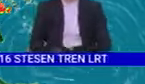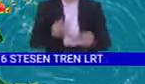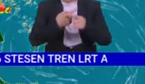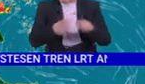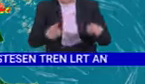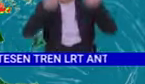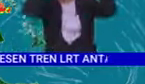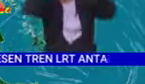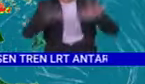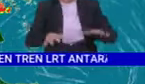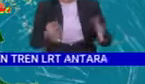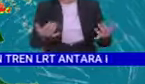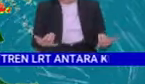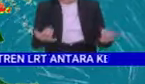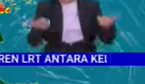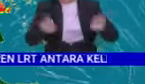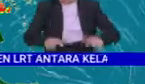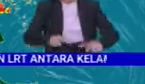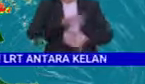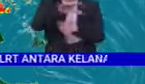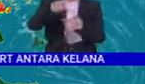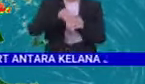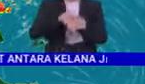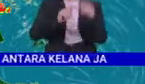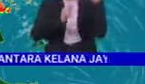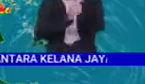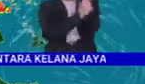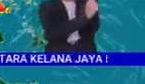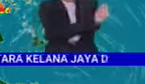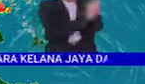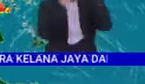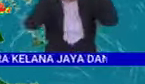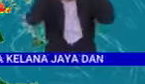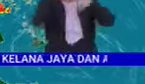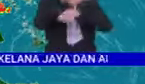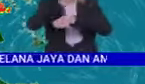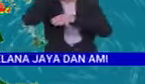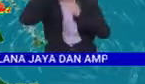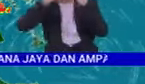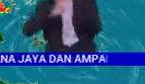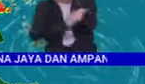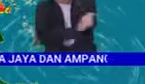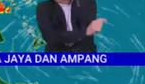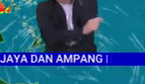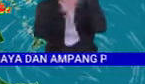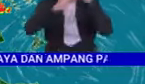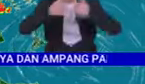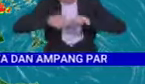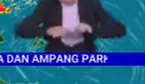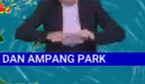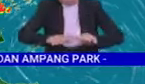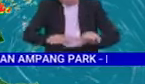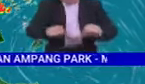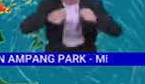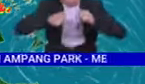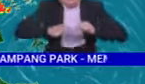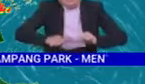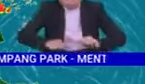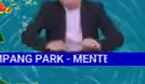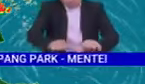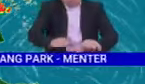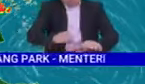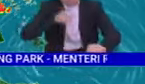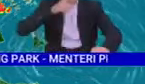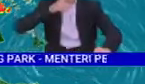Namun demikian, hujan yang sedang berlaku melibatkan bahagian timur Pahang dan juga Johor dijangka boleh berlanjutan dalam tempoh masa